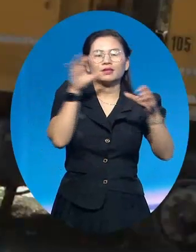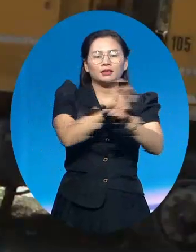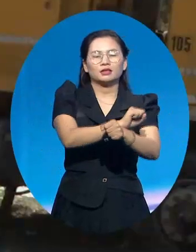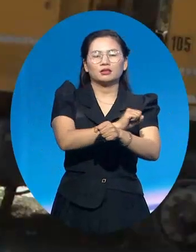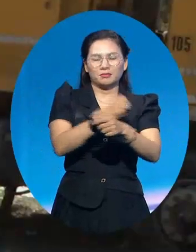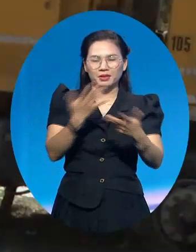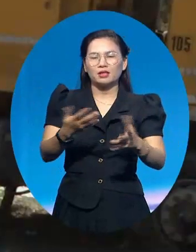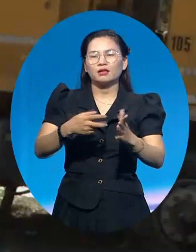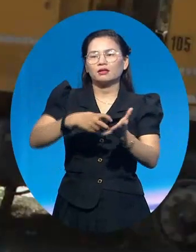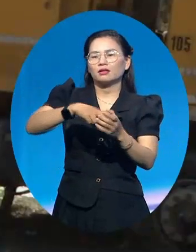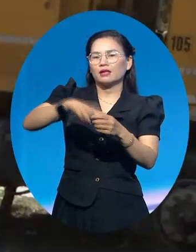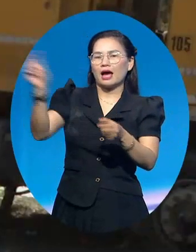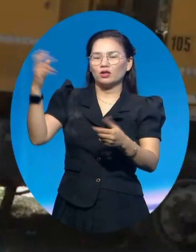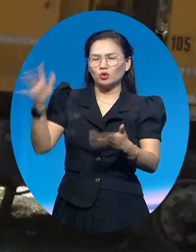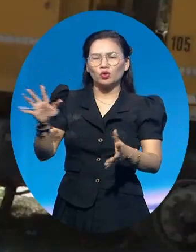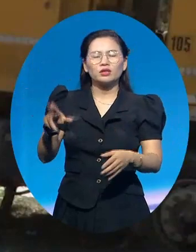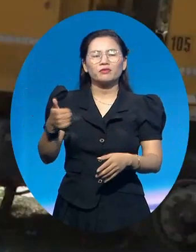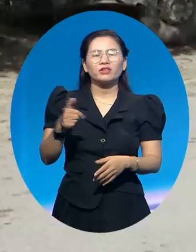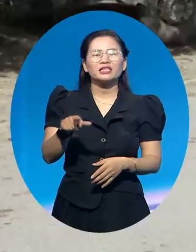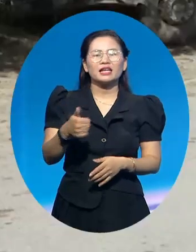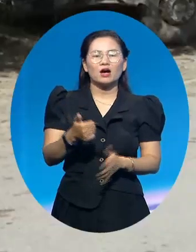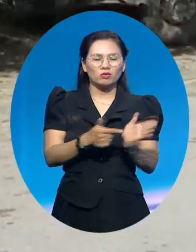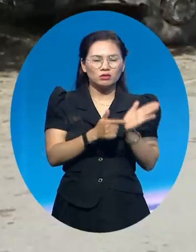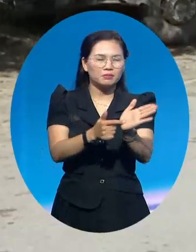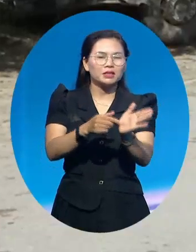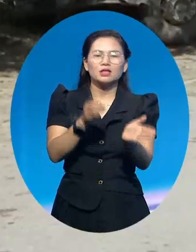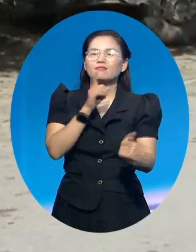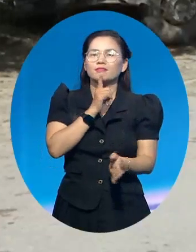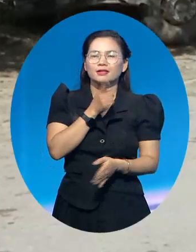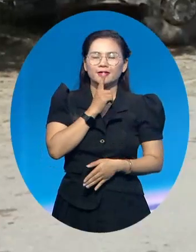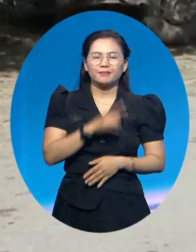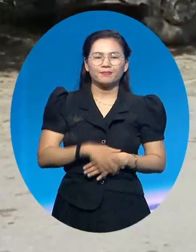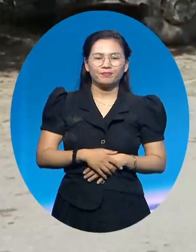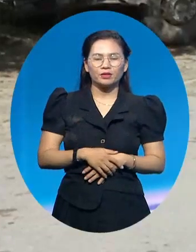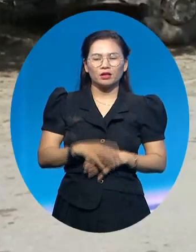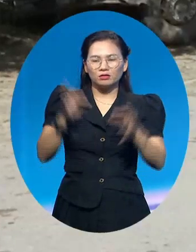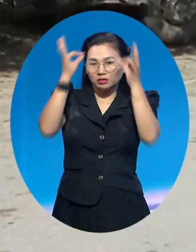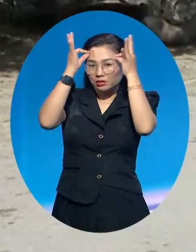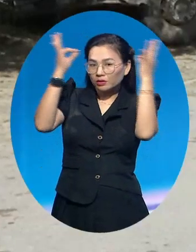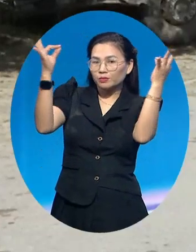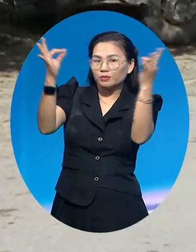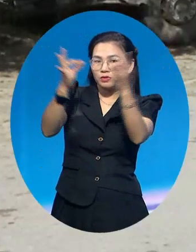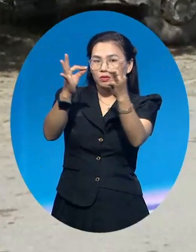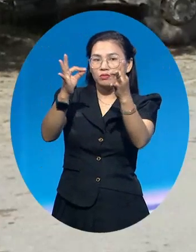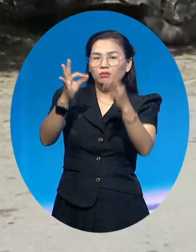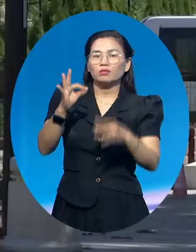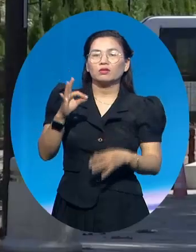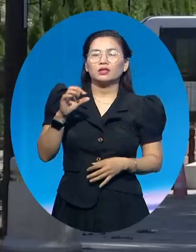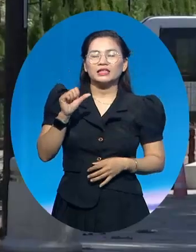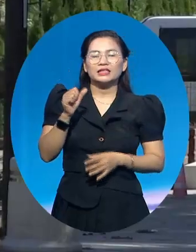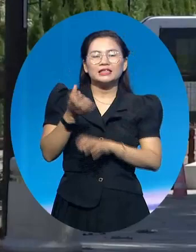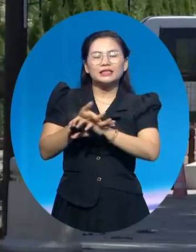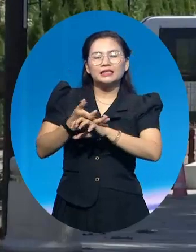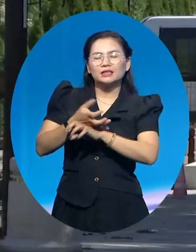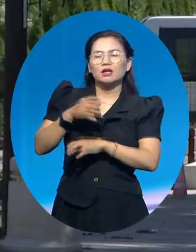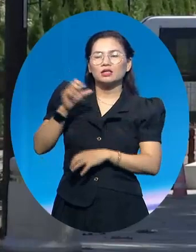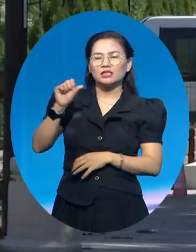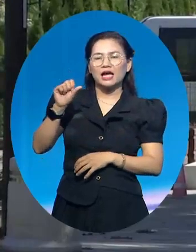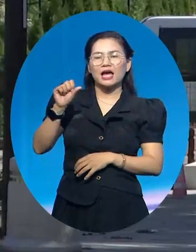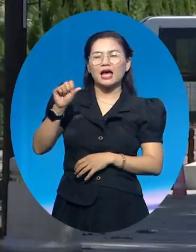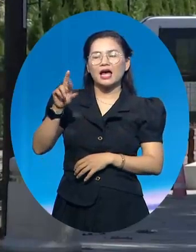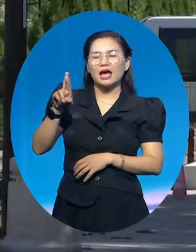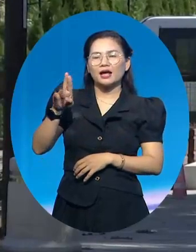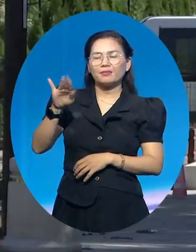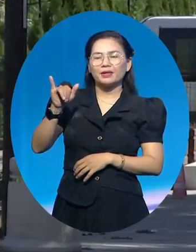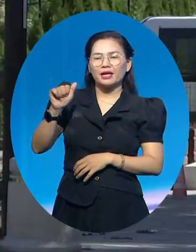đã được thả vì không đủ chứng cứ. Phản ứng trước vụ việc, Tổng thống Serbia Aleksandar Vučić đã yêu cầu lực lượng gìn giữ hòa bình do